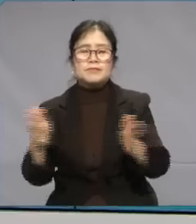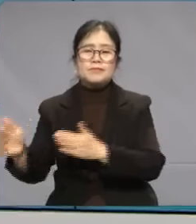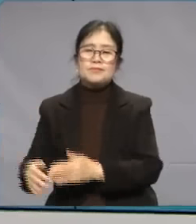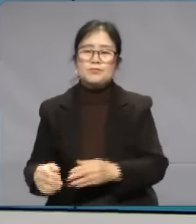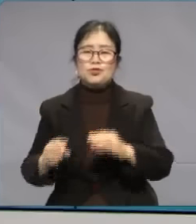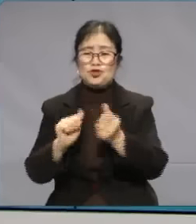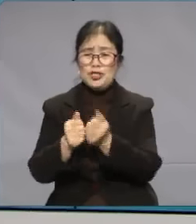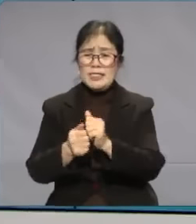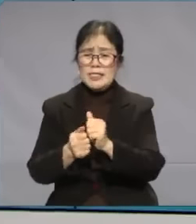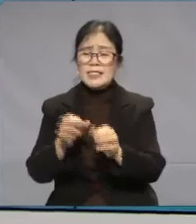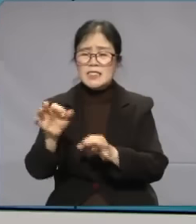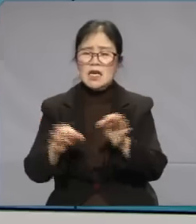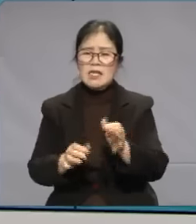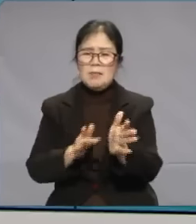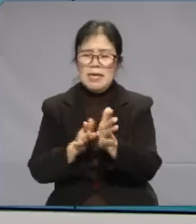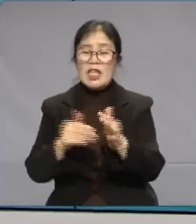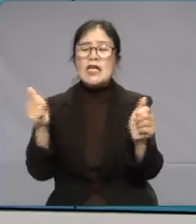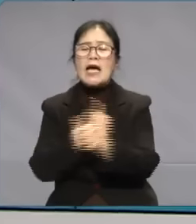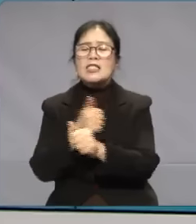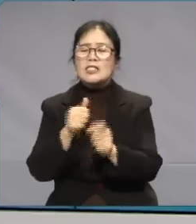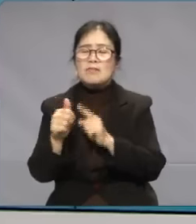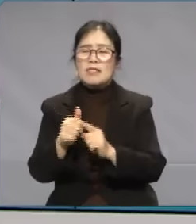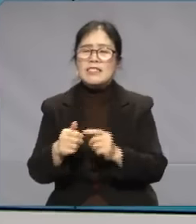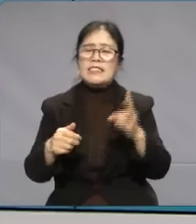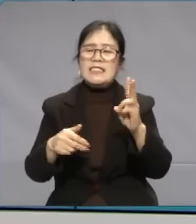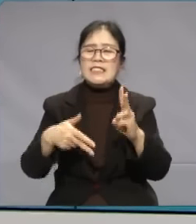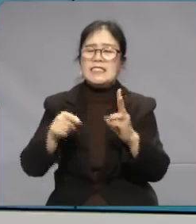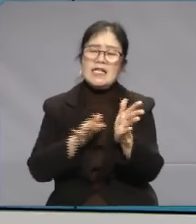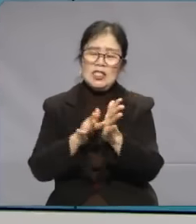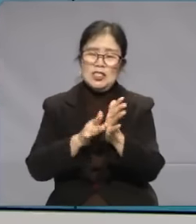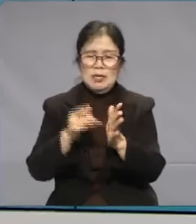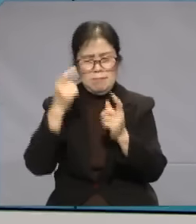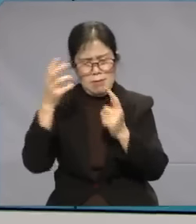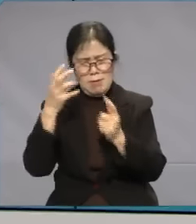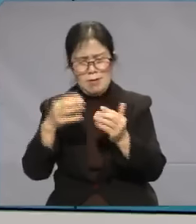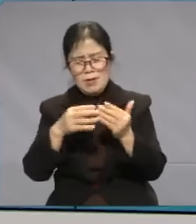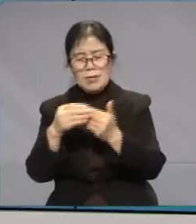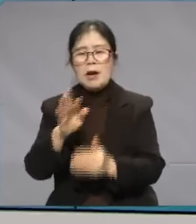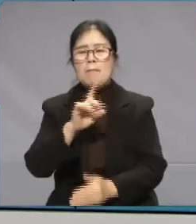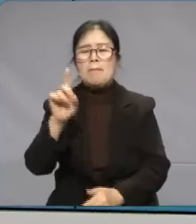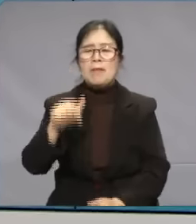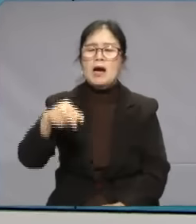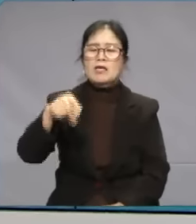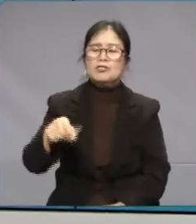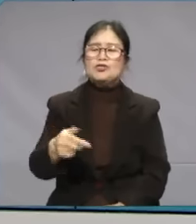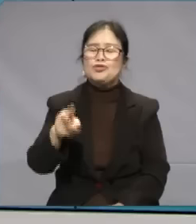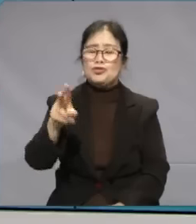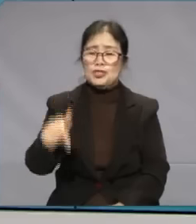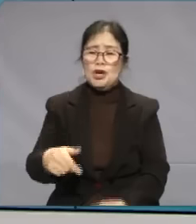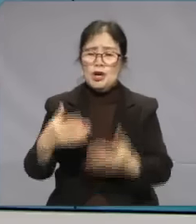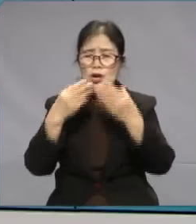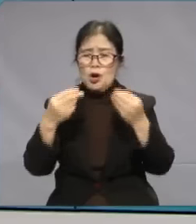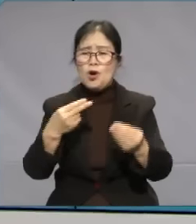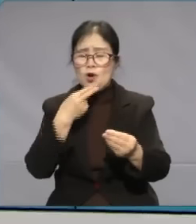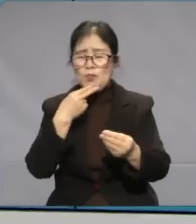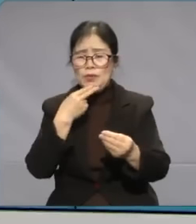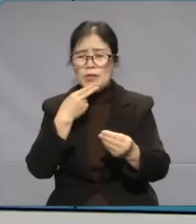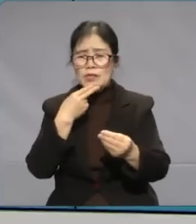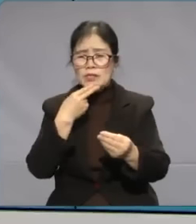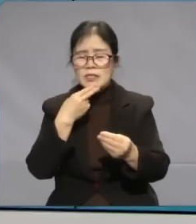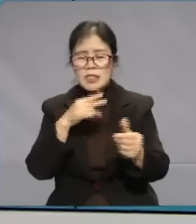주식 시장에서 배터리 아저씨로 불리며 2차 전지 열풍을 이끈 박순혁 씨가 미공개 정보를 이용해 부당 이득을